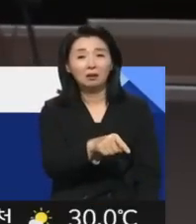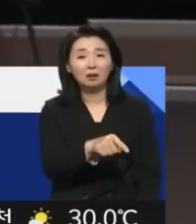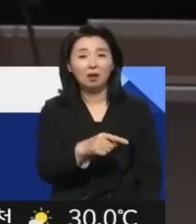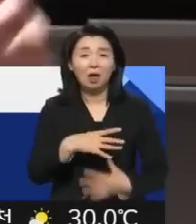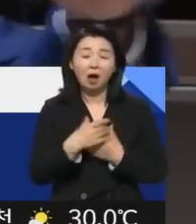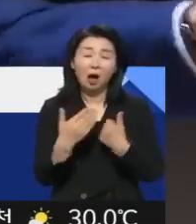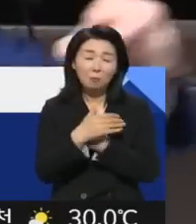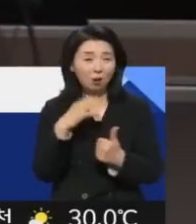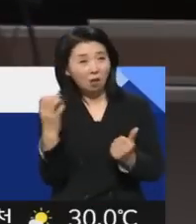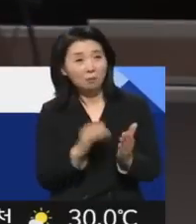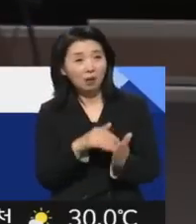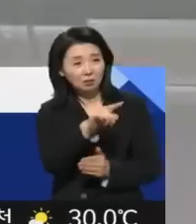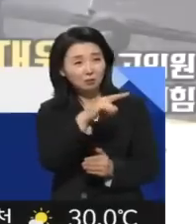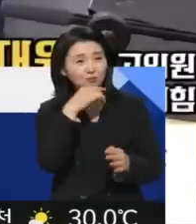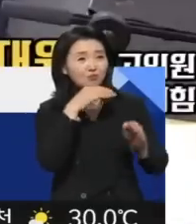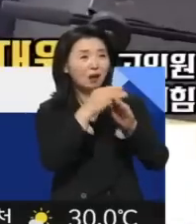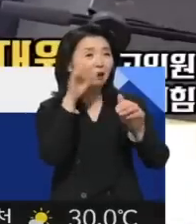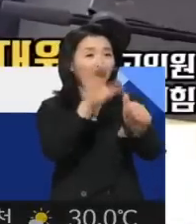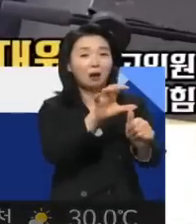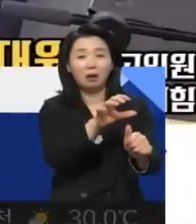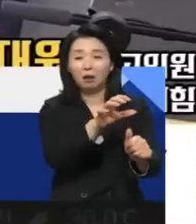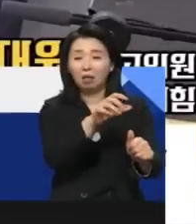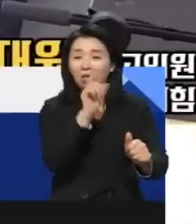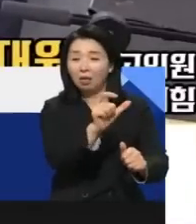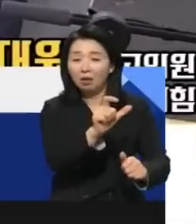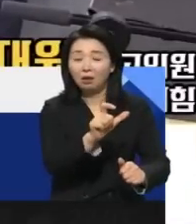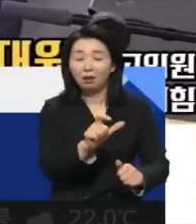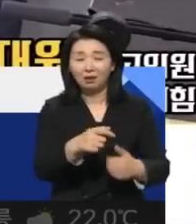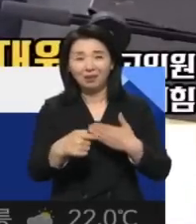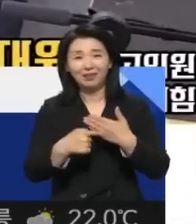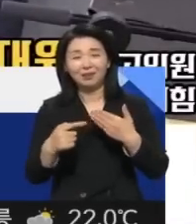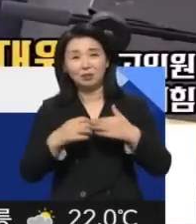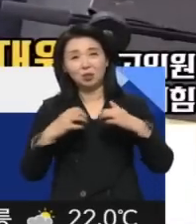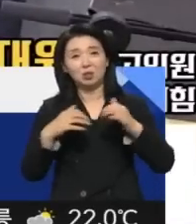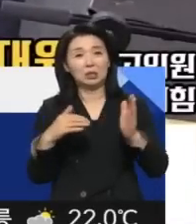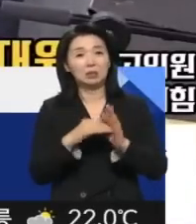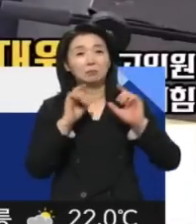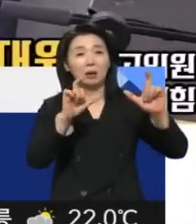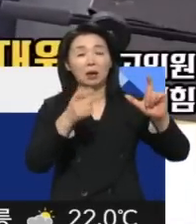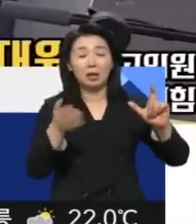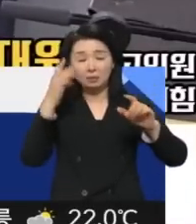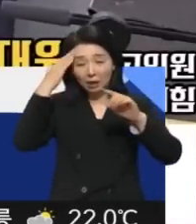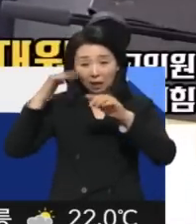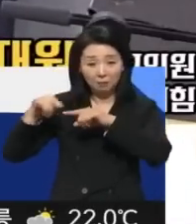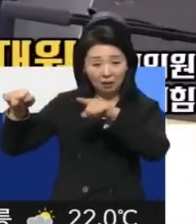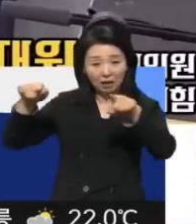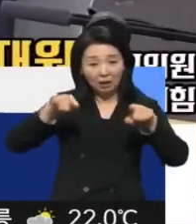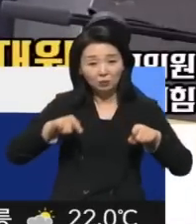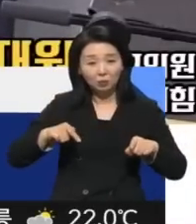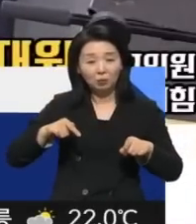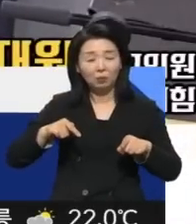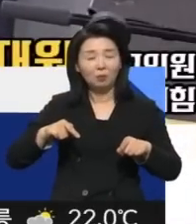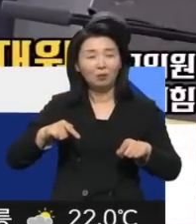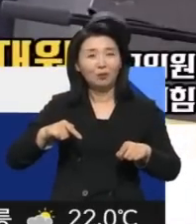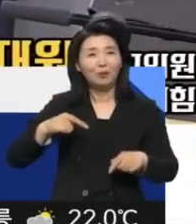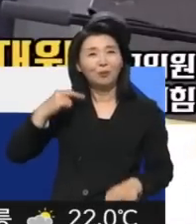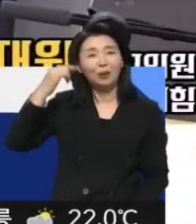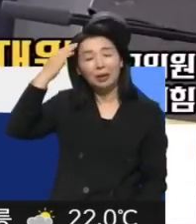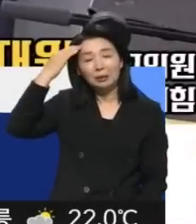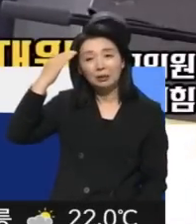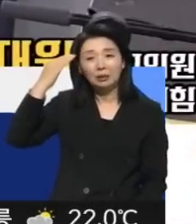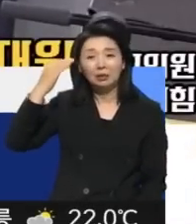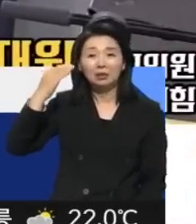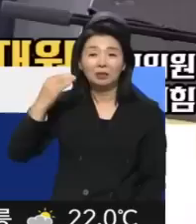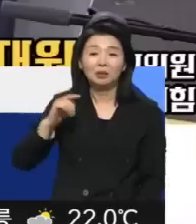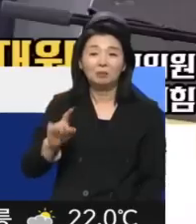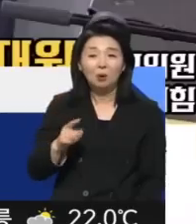무장해제해버리고 저쪽에는 강화하고 겉으로는 종전선언이지만 사실은 한반도에서의 주한미군 철수를